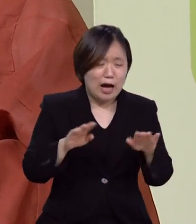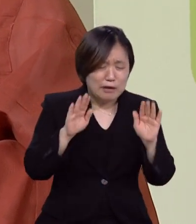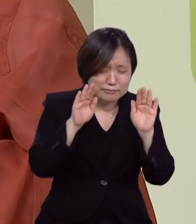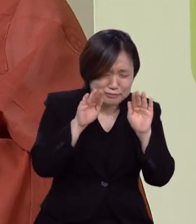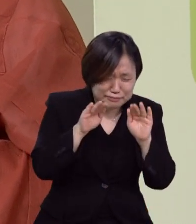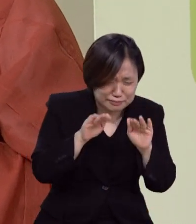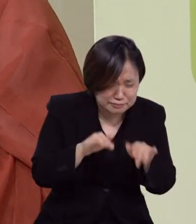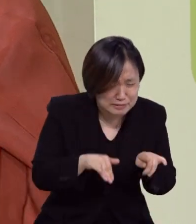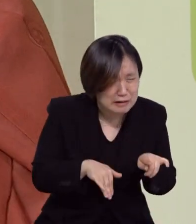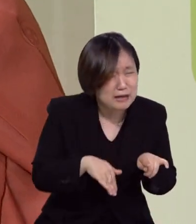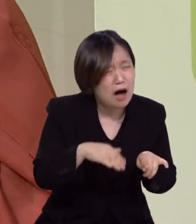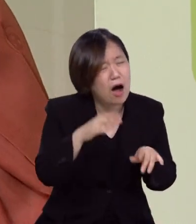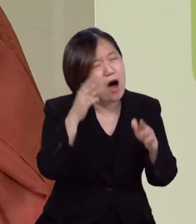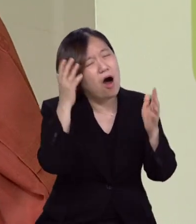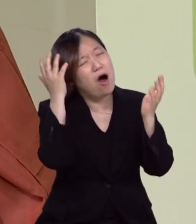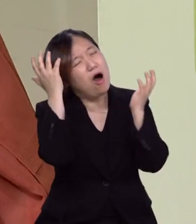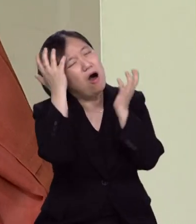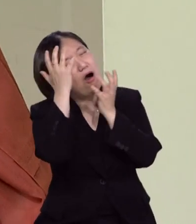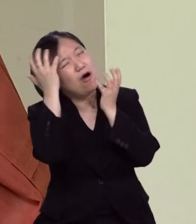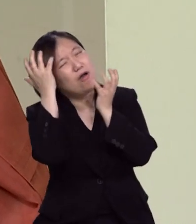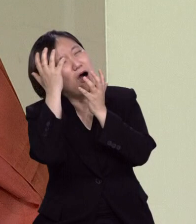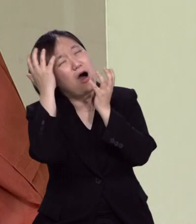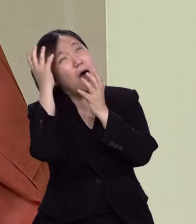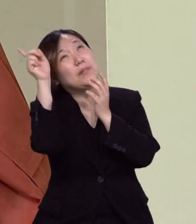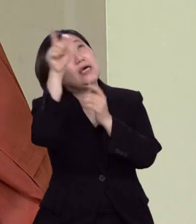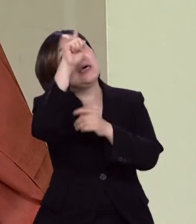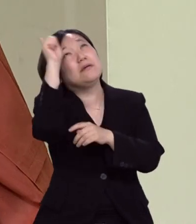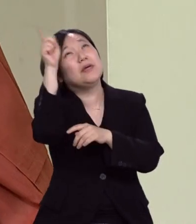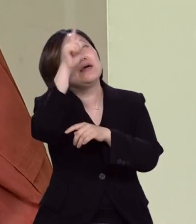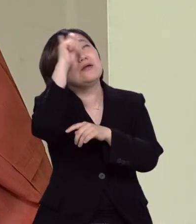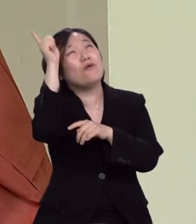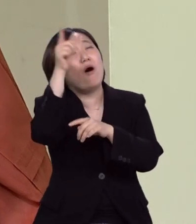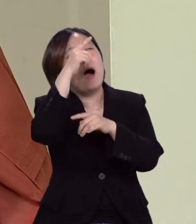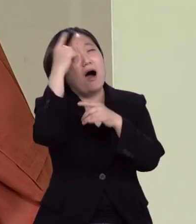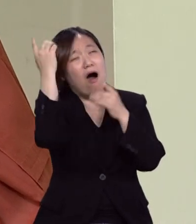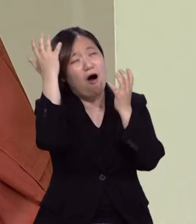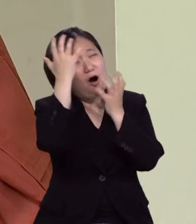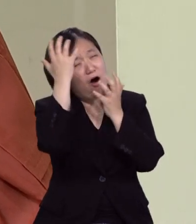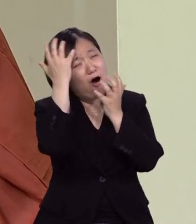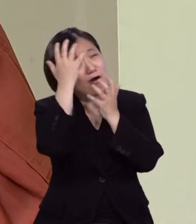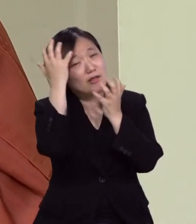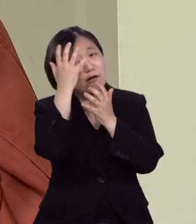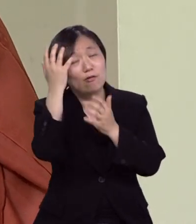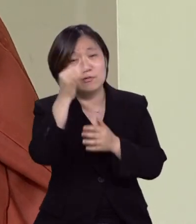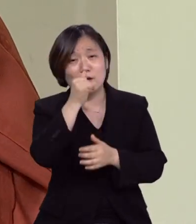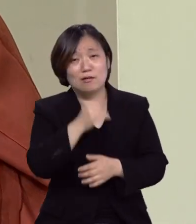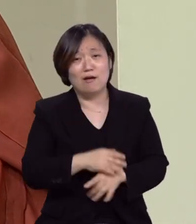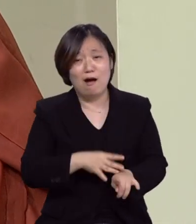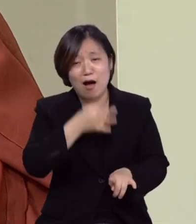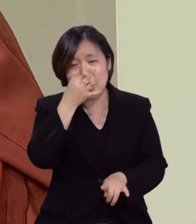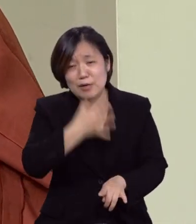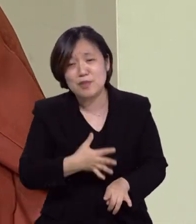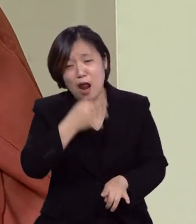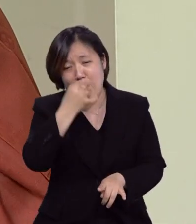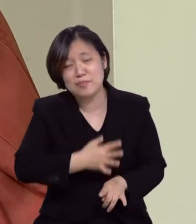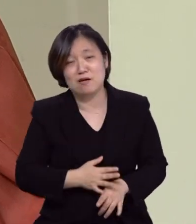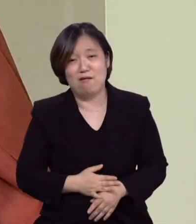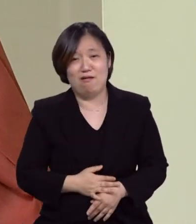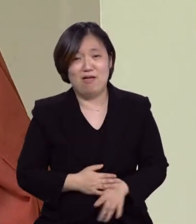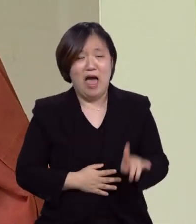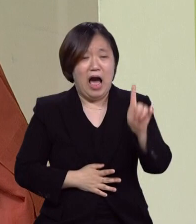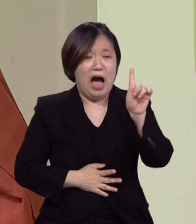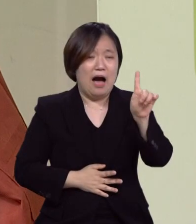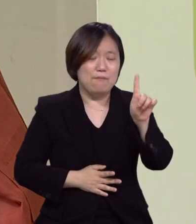되고 천장은 하늘이 되고 빙글빙글 돌리더래요 그냥 너무나 어지럽고 힘들어서 그래서 저런 번 할 때마다